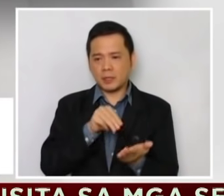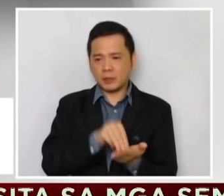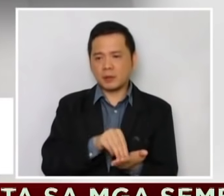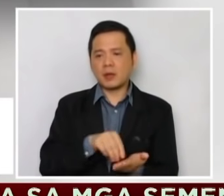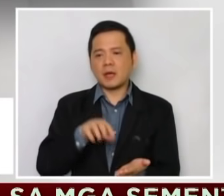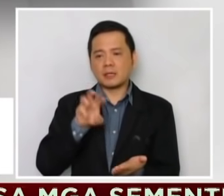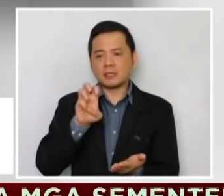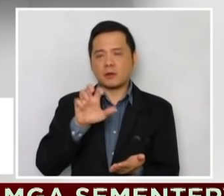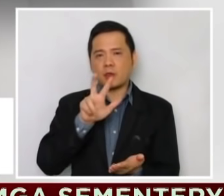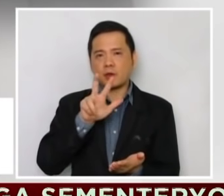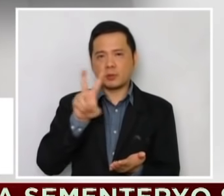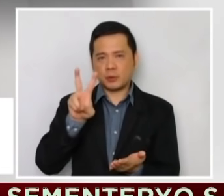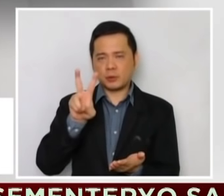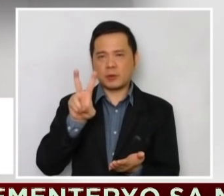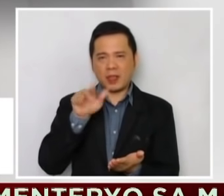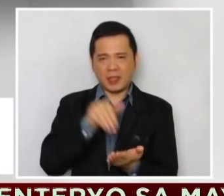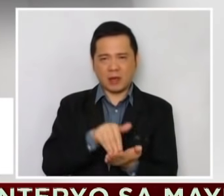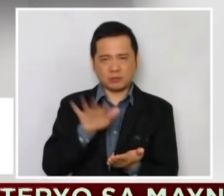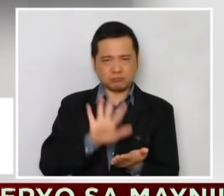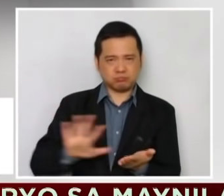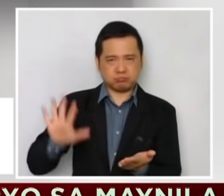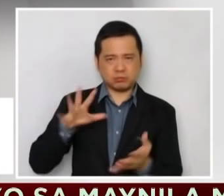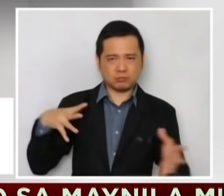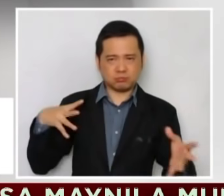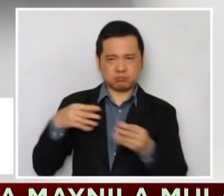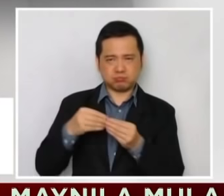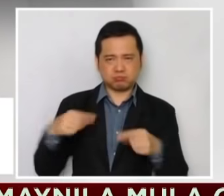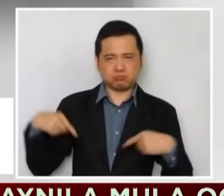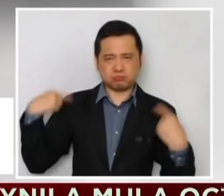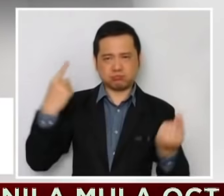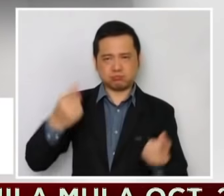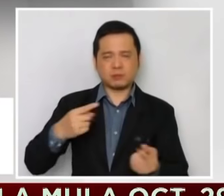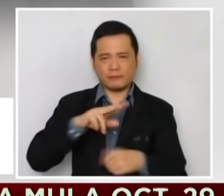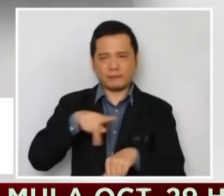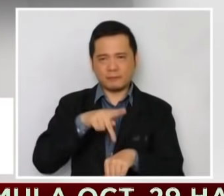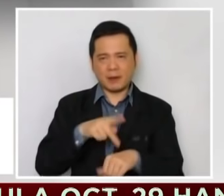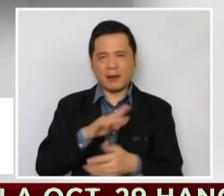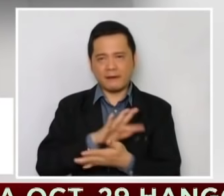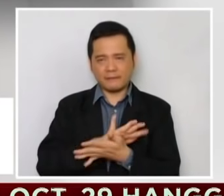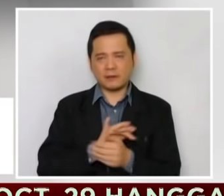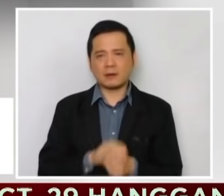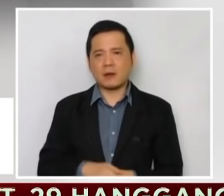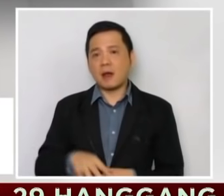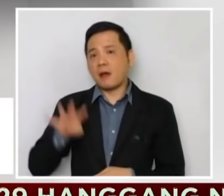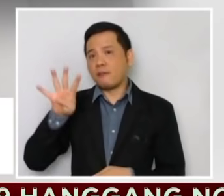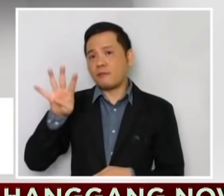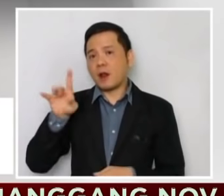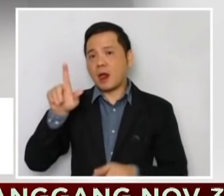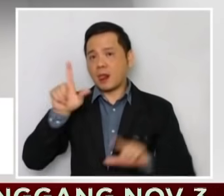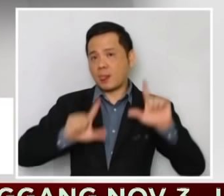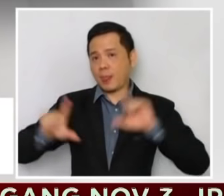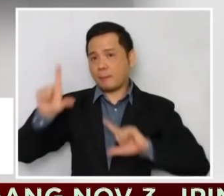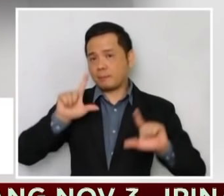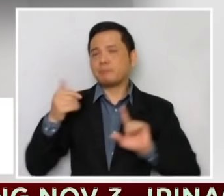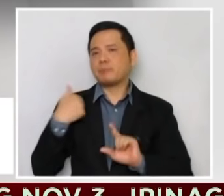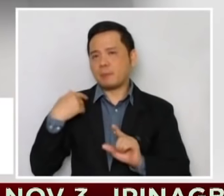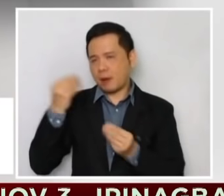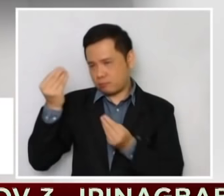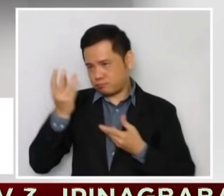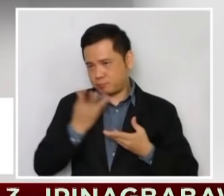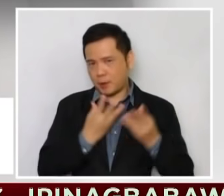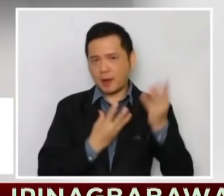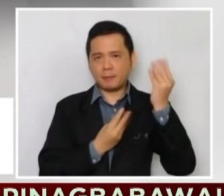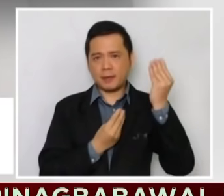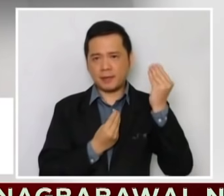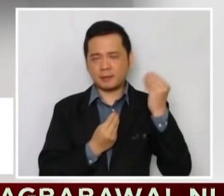2,632,000 ang kabuuan bilang ng mga kaso sa bansa, bagamat may apat na laboratorio ang hindi po nakapagsumiti ng kanilang